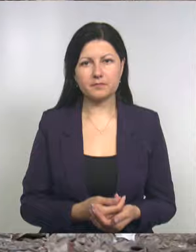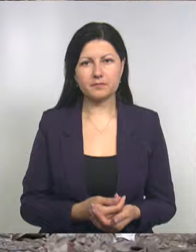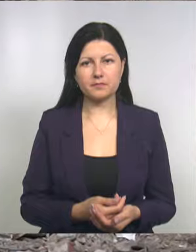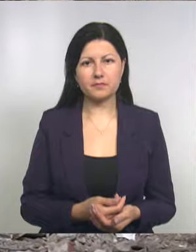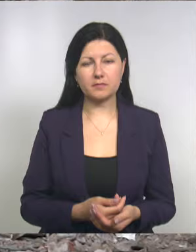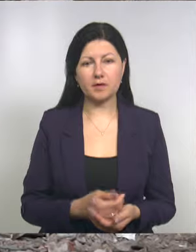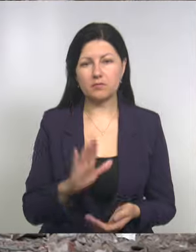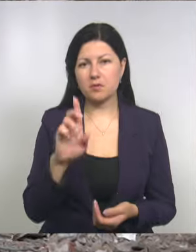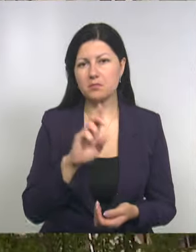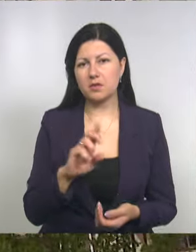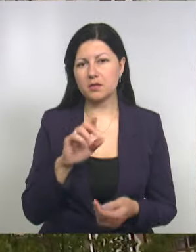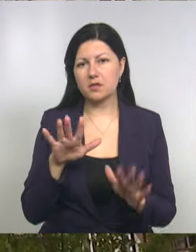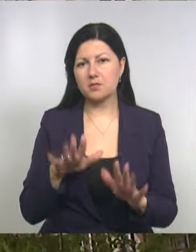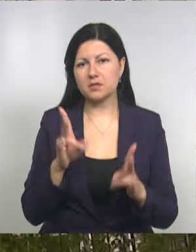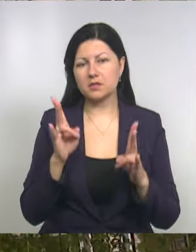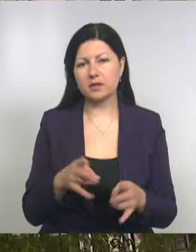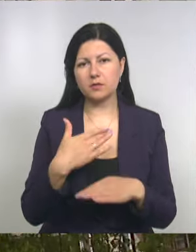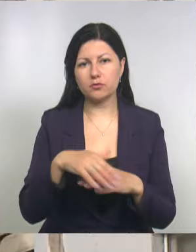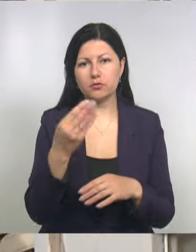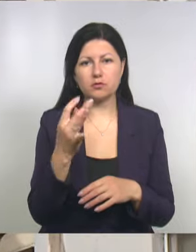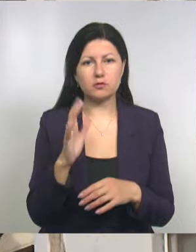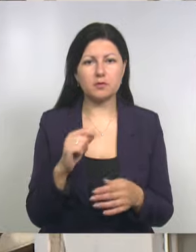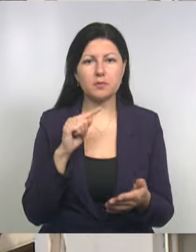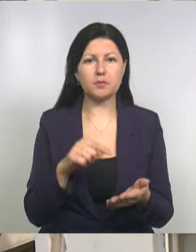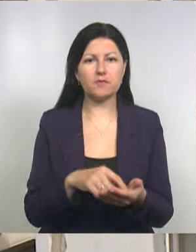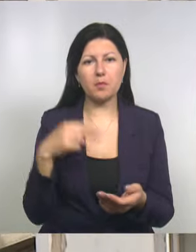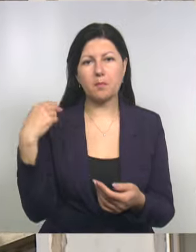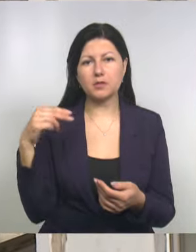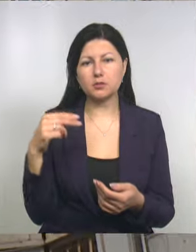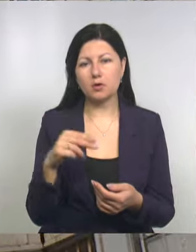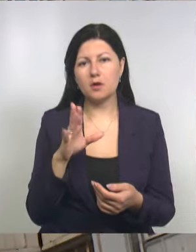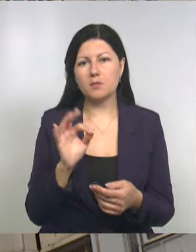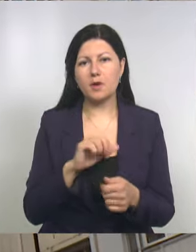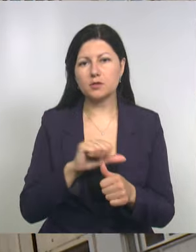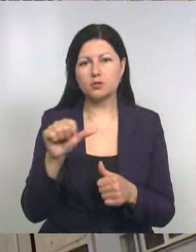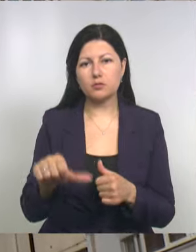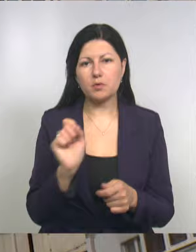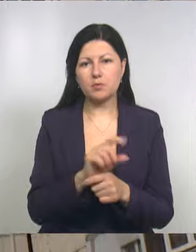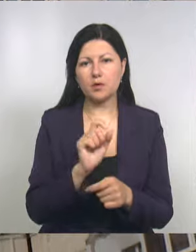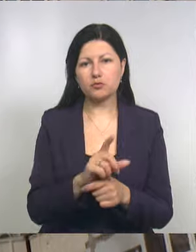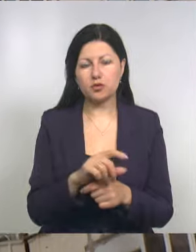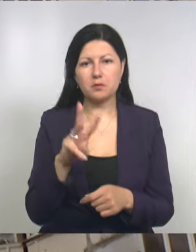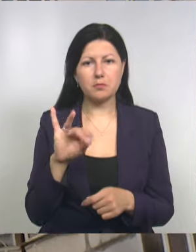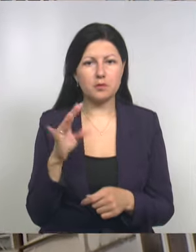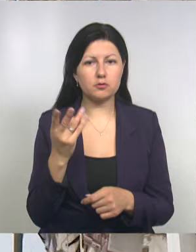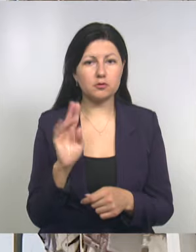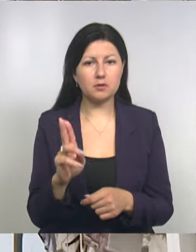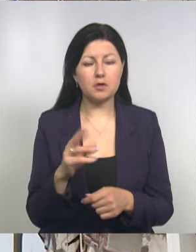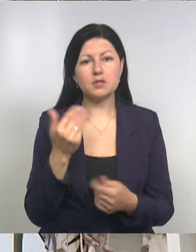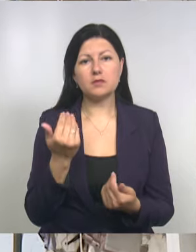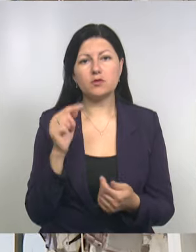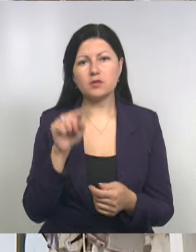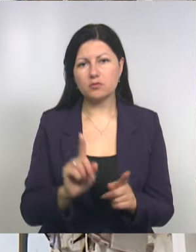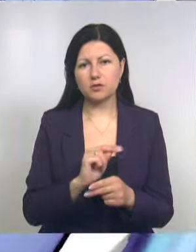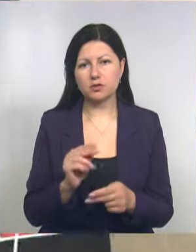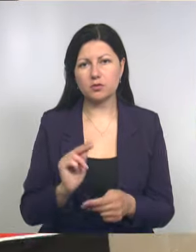В Белгороде на месте трагедии на Щёрса побывал посол по особым поручениям МИД России Родион Мирошник. Сегодня там же начали